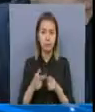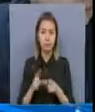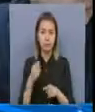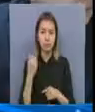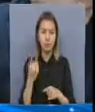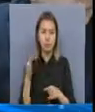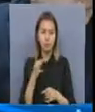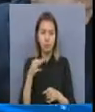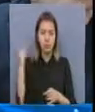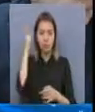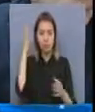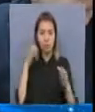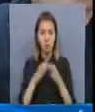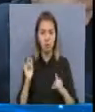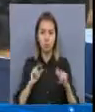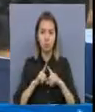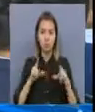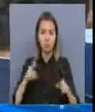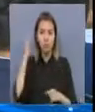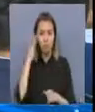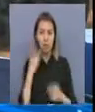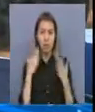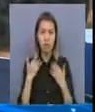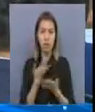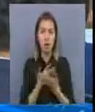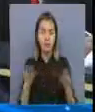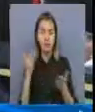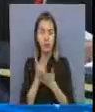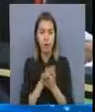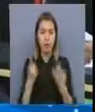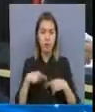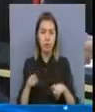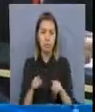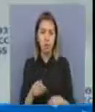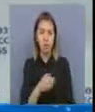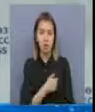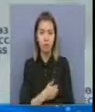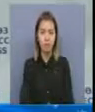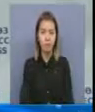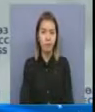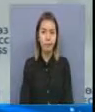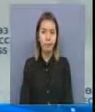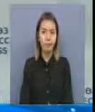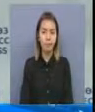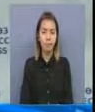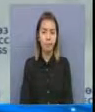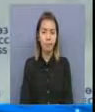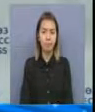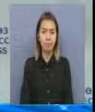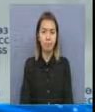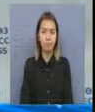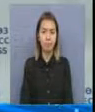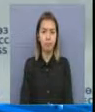орайда облыстық білім басқармасы мектеп оқушыларының жазғы демалысын түрлі танымдық бағытта ұйымдастыруды қолға алған. Оздоровление и летний отдых